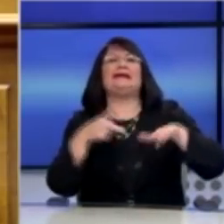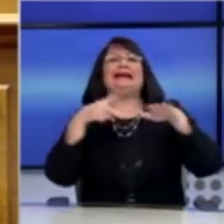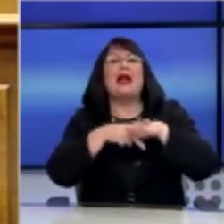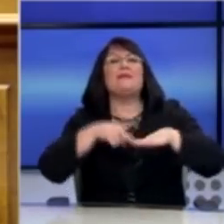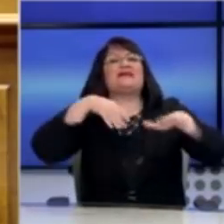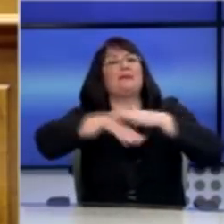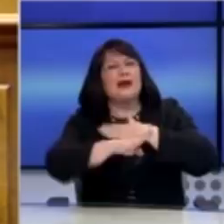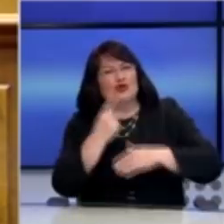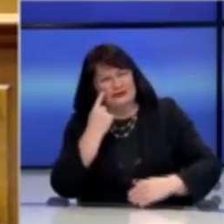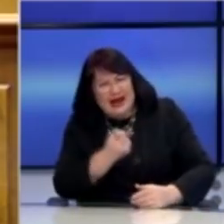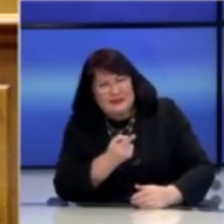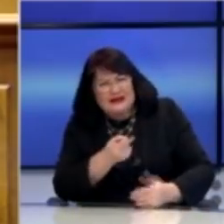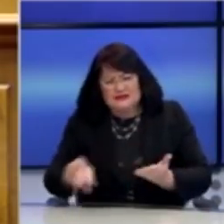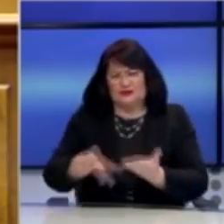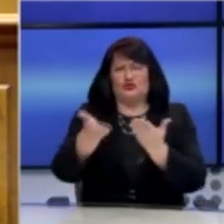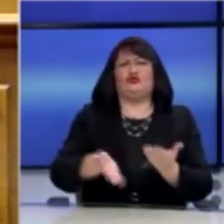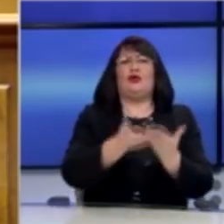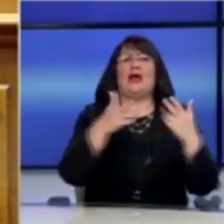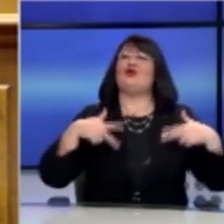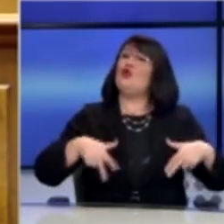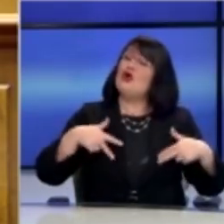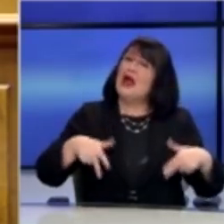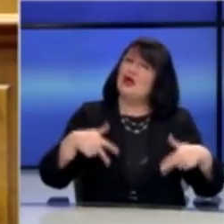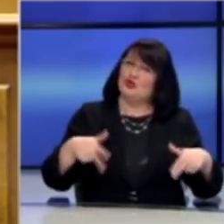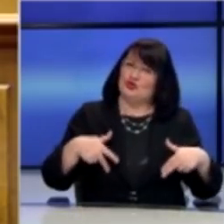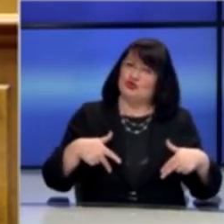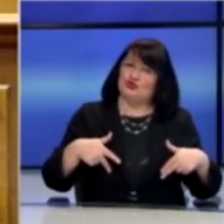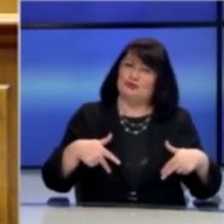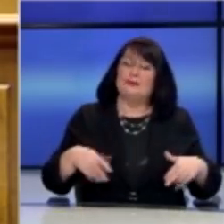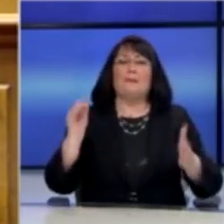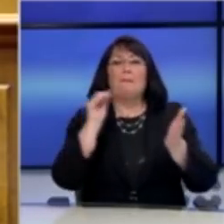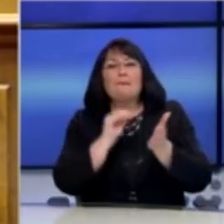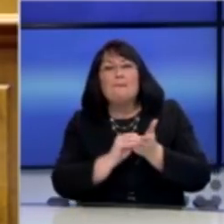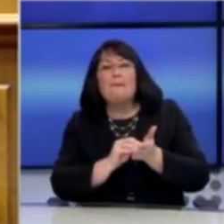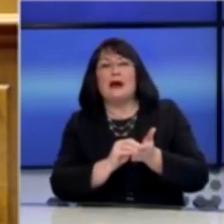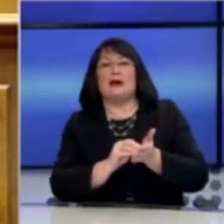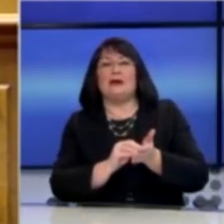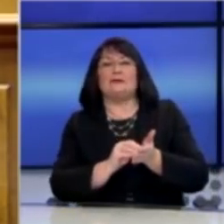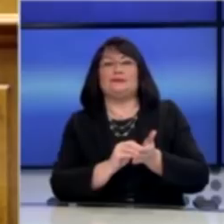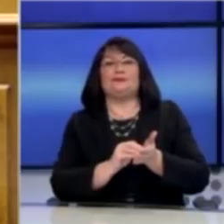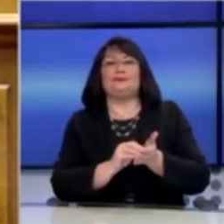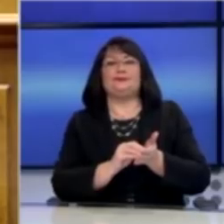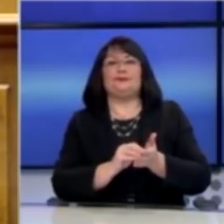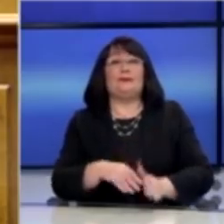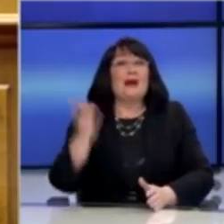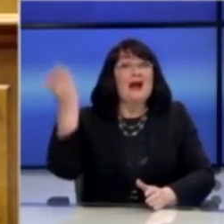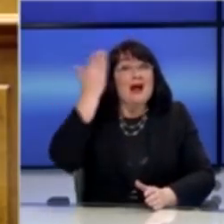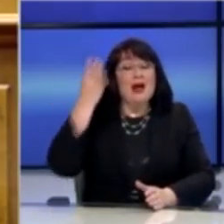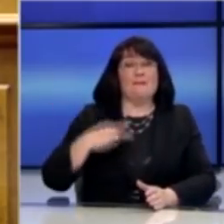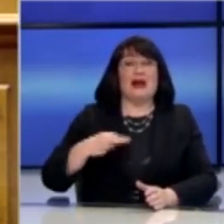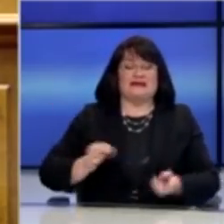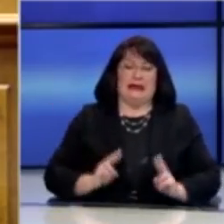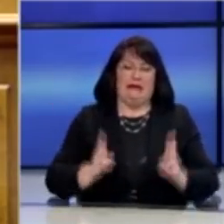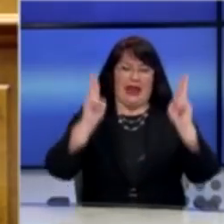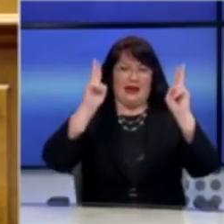διάφορα τηλεοπτικά κανάλια. Θα στηρίξουν τον επαναπροσανατολισμό στην πανάκριβη πράσινη